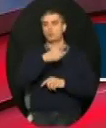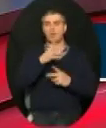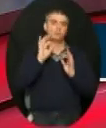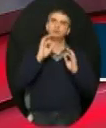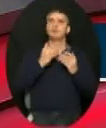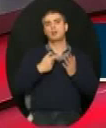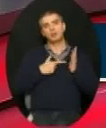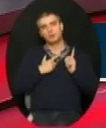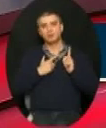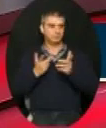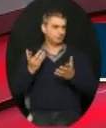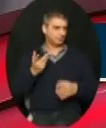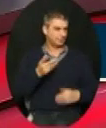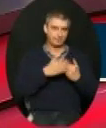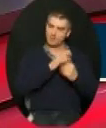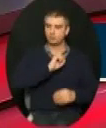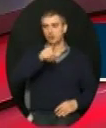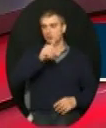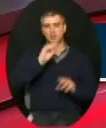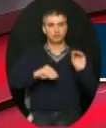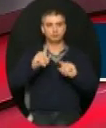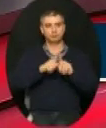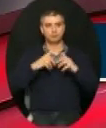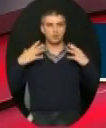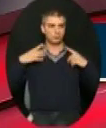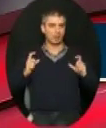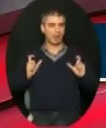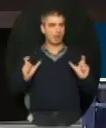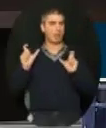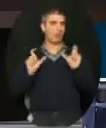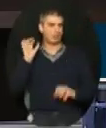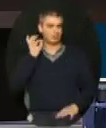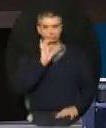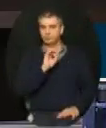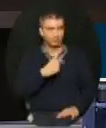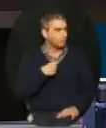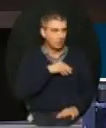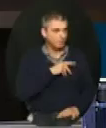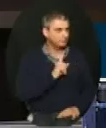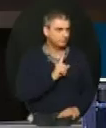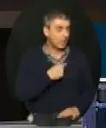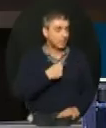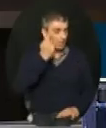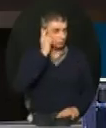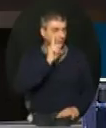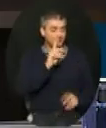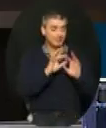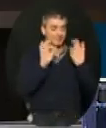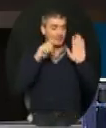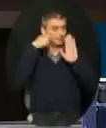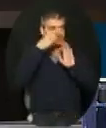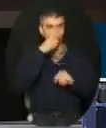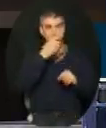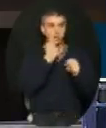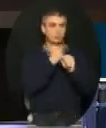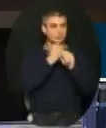שנשלחה אל החזית על ידי בעלה שמשתמש בה כמו שכפ"ץ. תשמעי, אני לא מסכימה איתך. אני חושבת שפתיחת הסרטון שבה